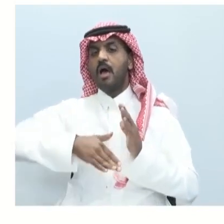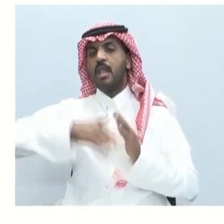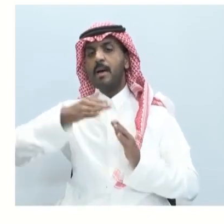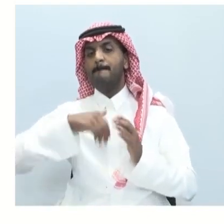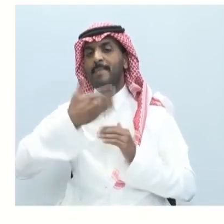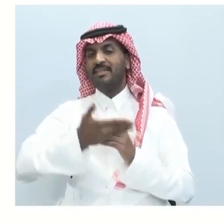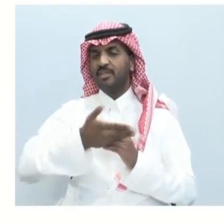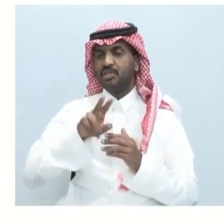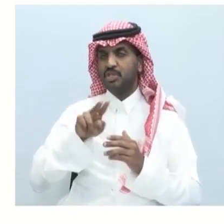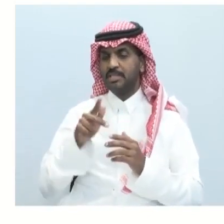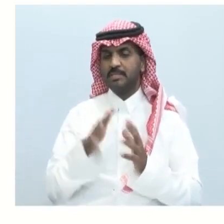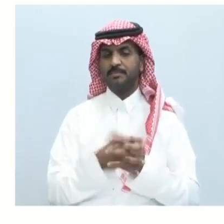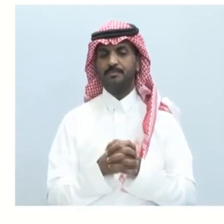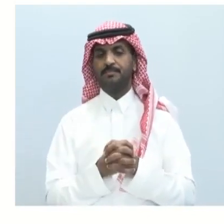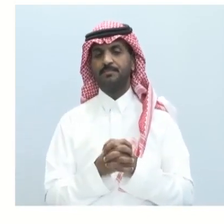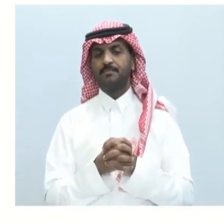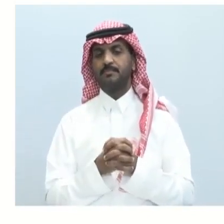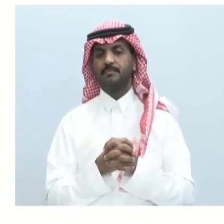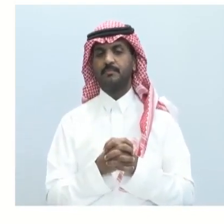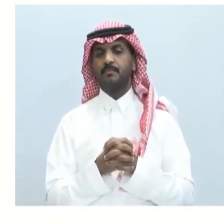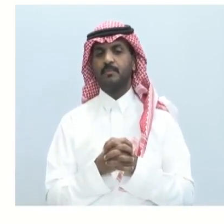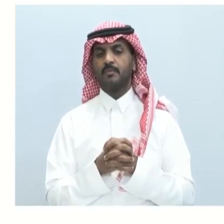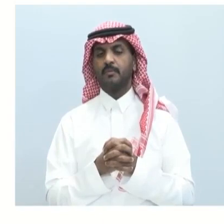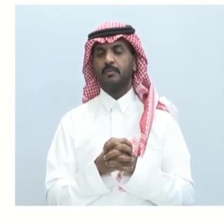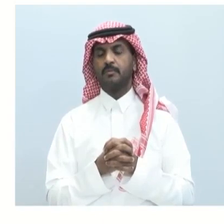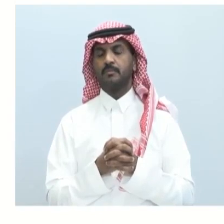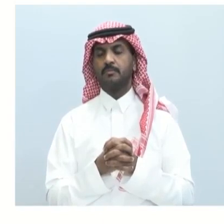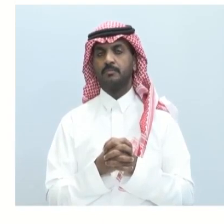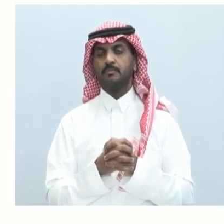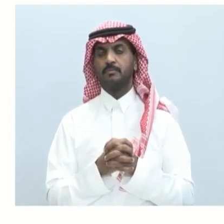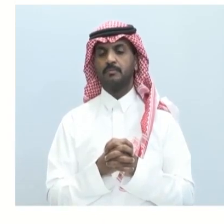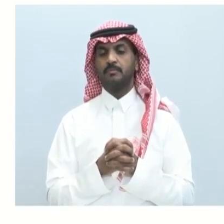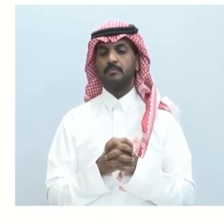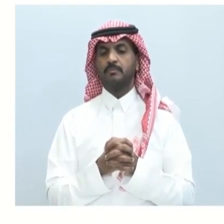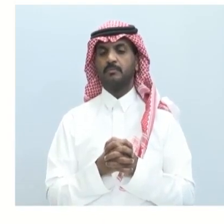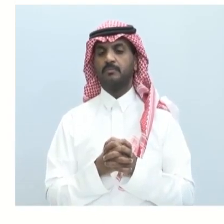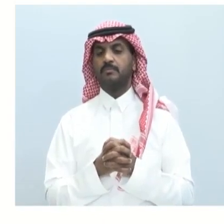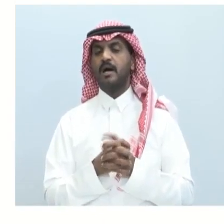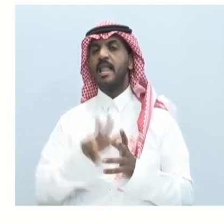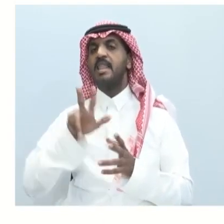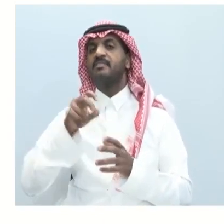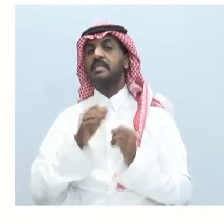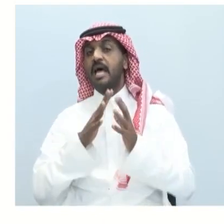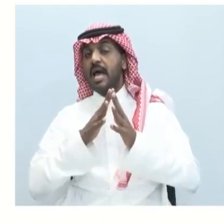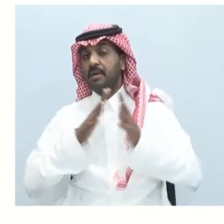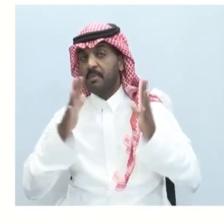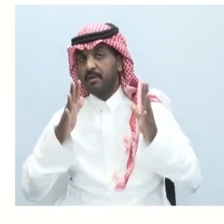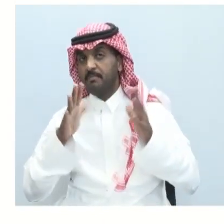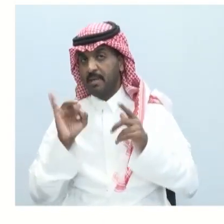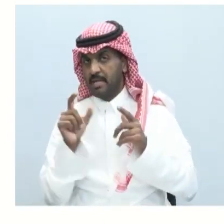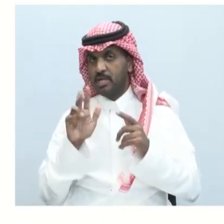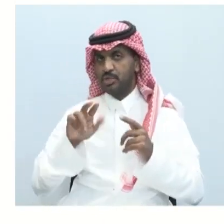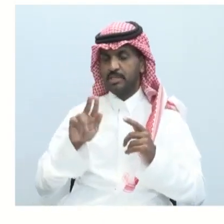بعد الجنس هي المصنف ماذا الاعلى بعد ماذا الجنس اي ان الفصيله اكبر من ماذا